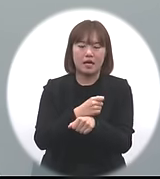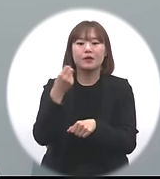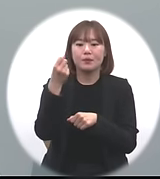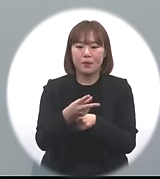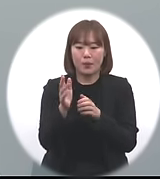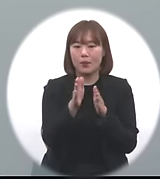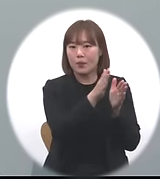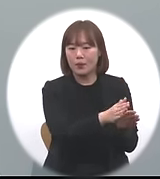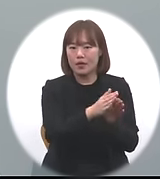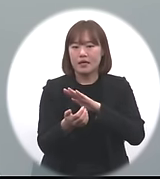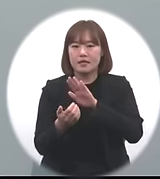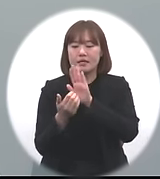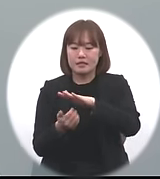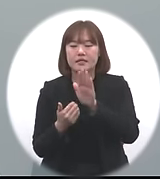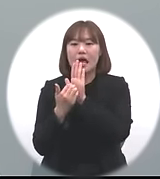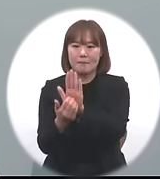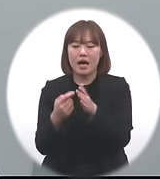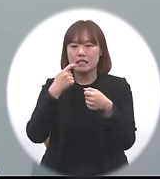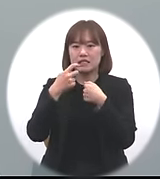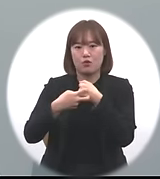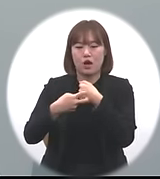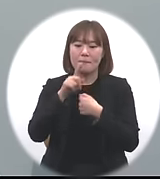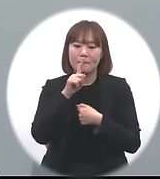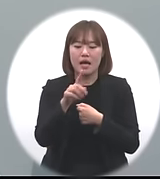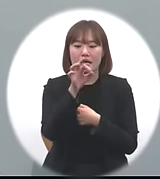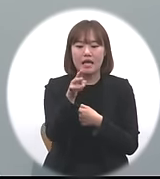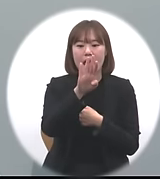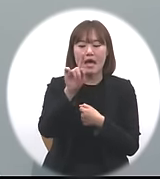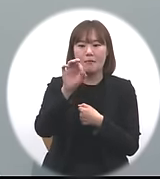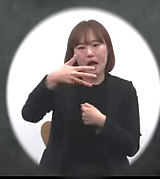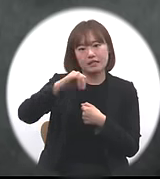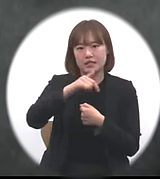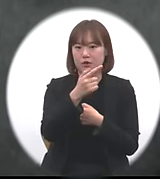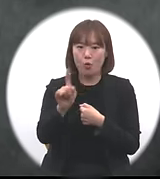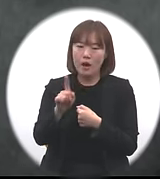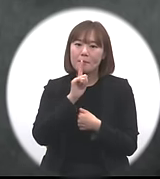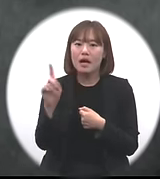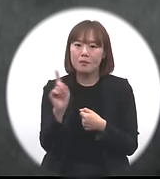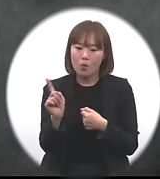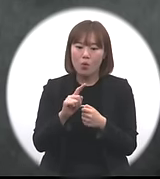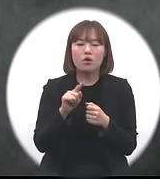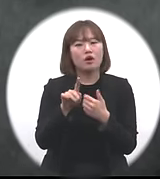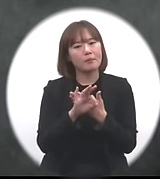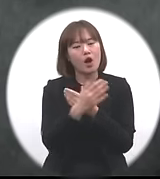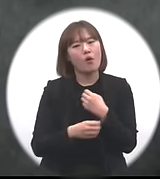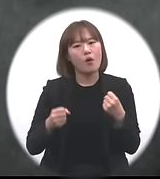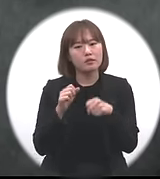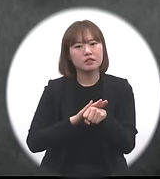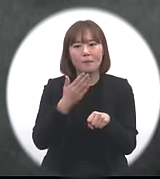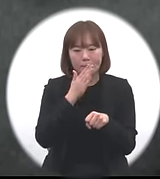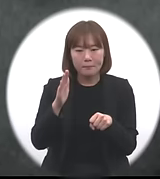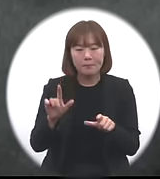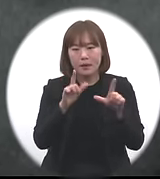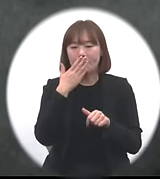하고 있는 게 예방치과라는 일을 하고 있습니다. 사실 이제 예방치과라고 하는 거는 환자분들이 오시면 이렇게 하면 건강하게 잘살수